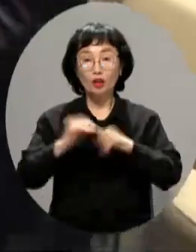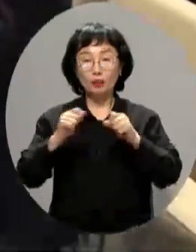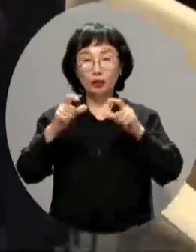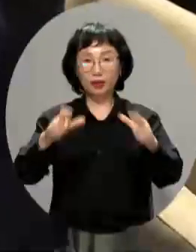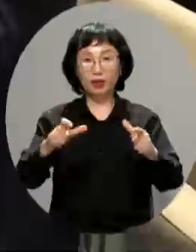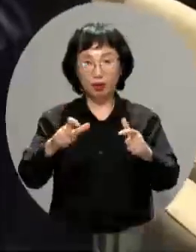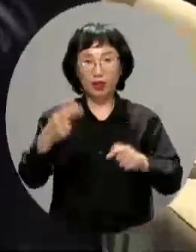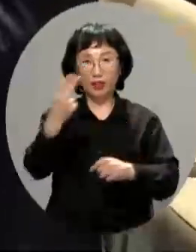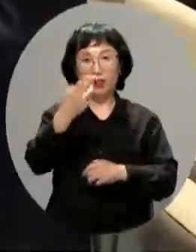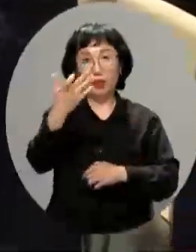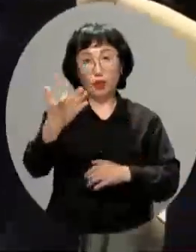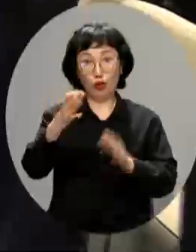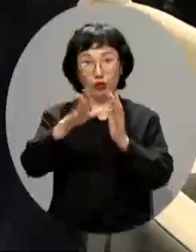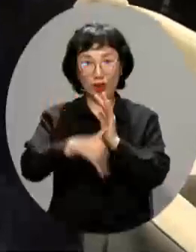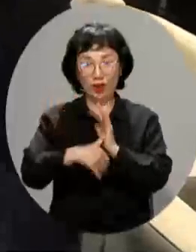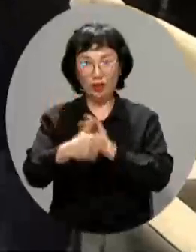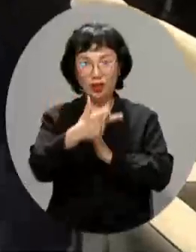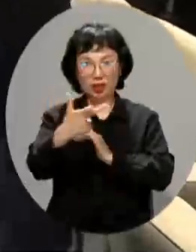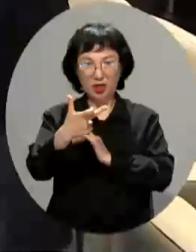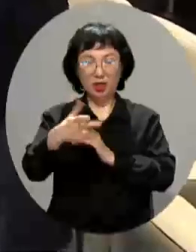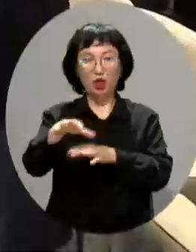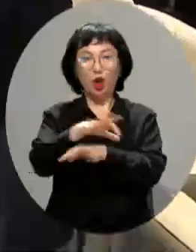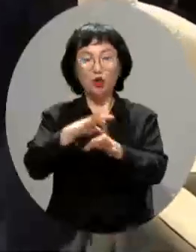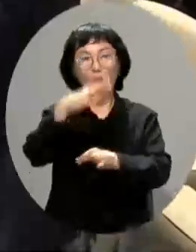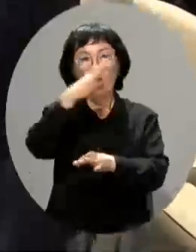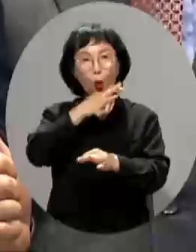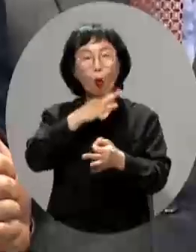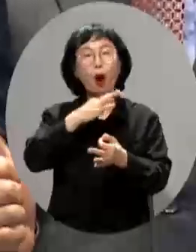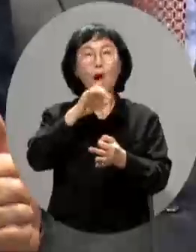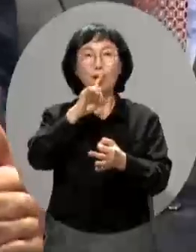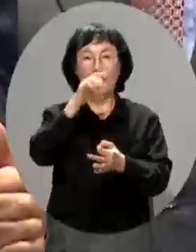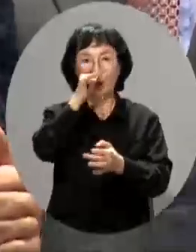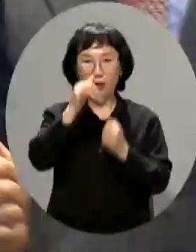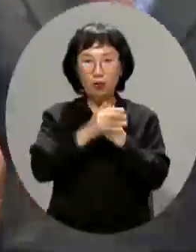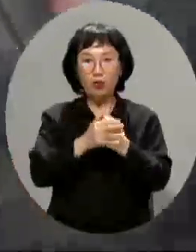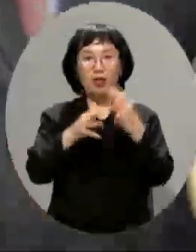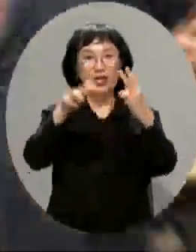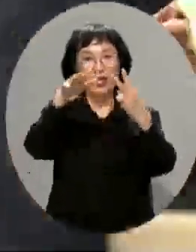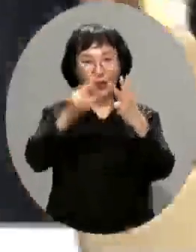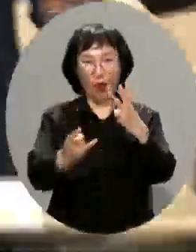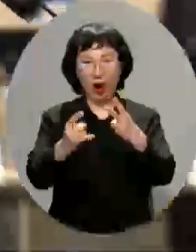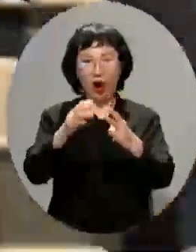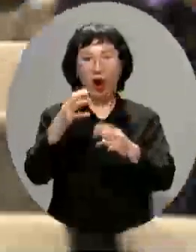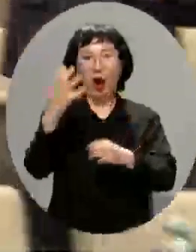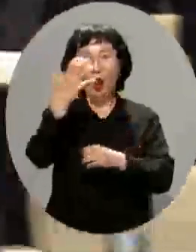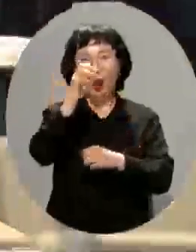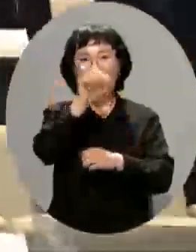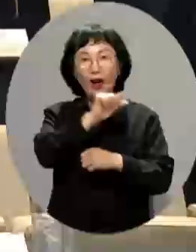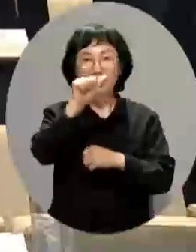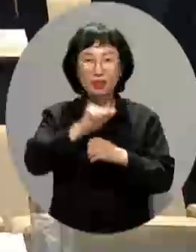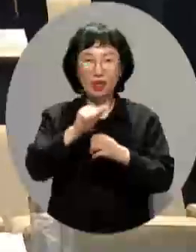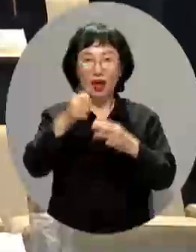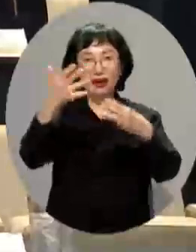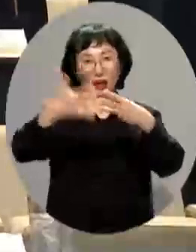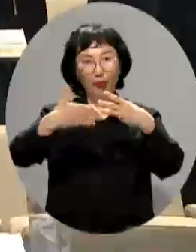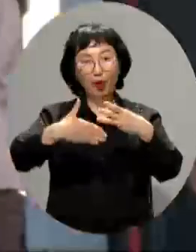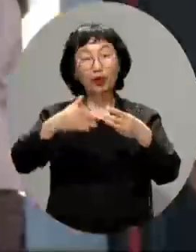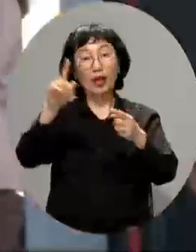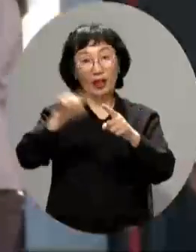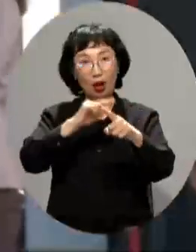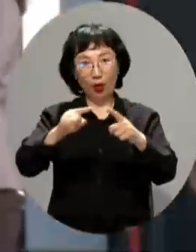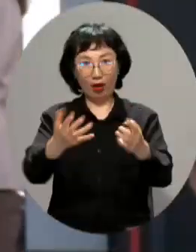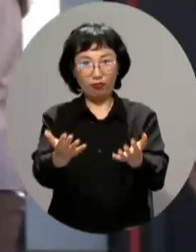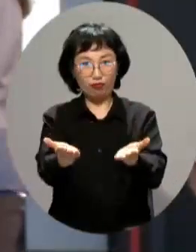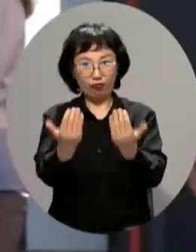전라북도는 지난 2019년 막대한 경제적 효과를 언급하며 제2회 아시아태평양 마스터스 대회를 유치했습니다.